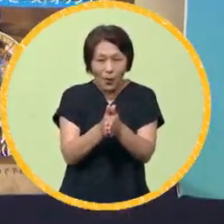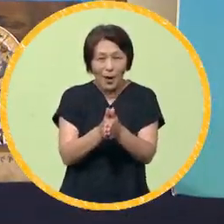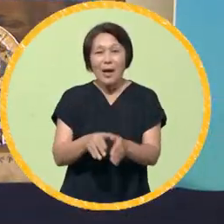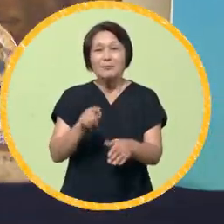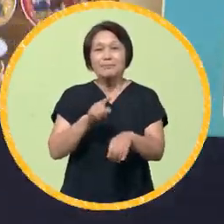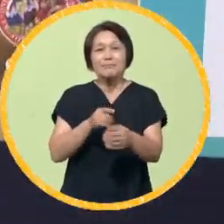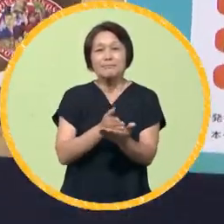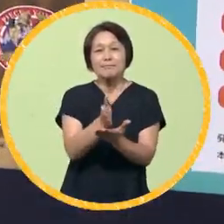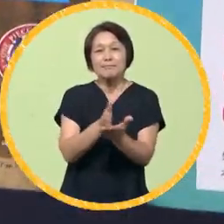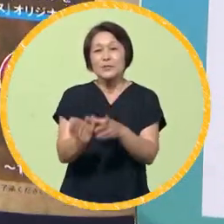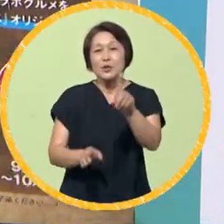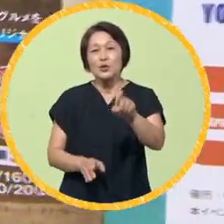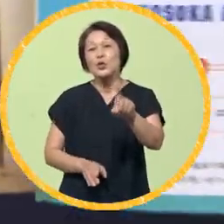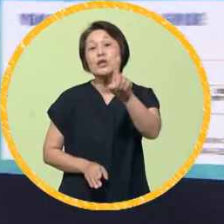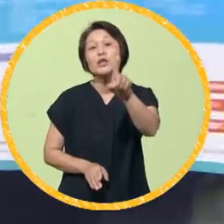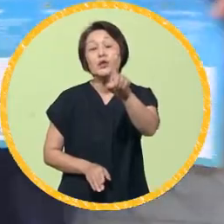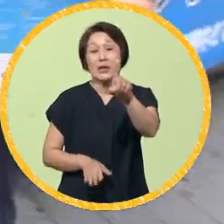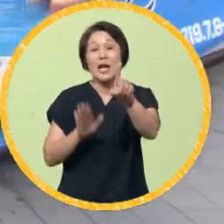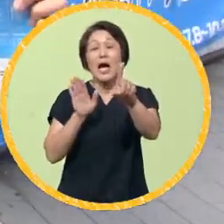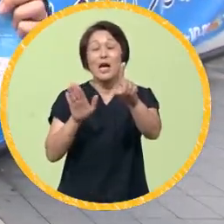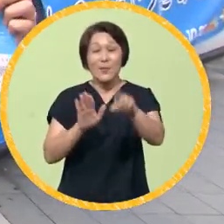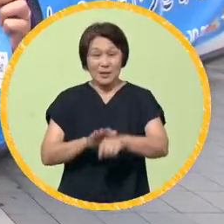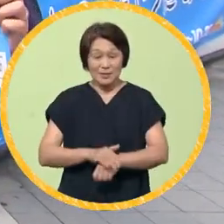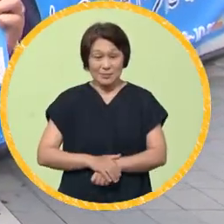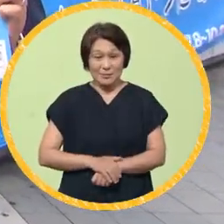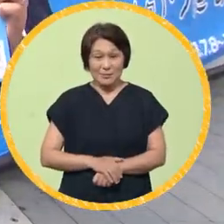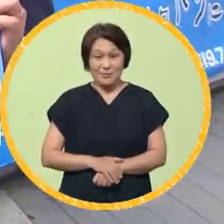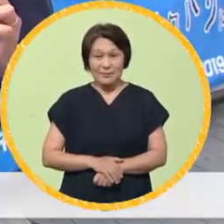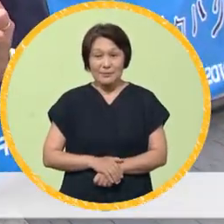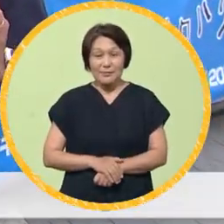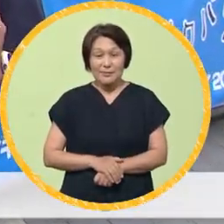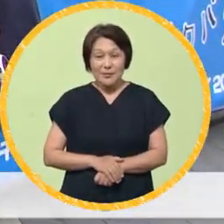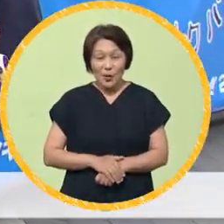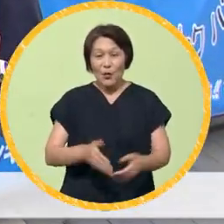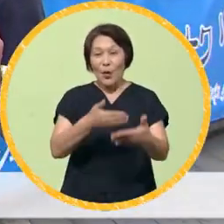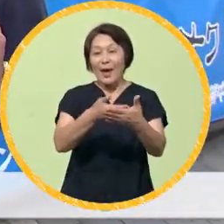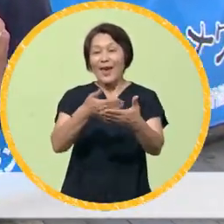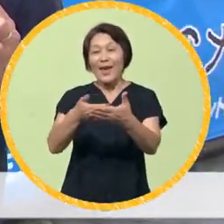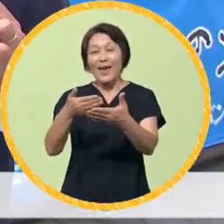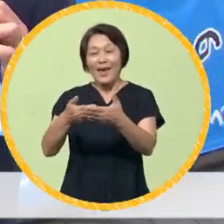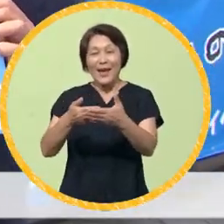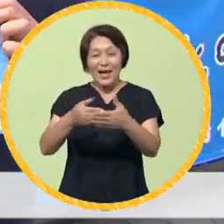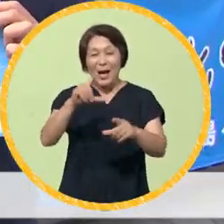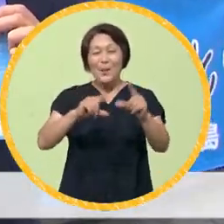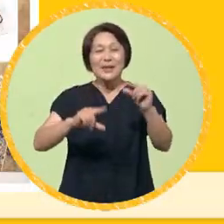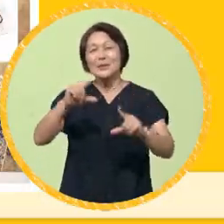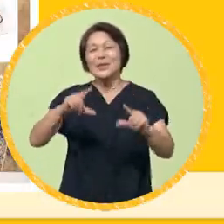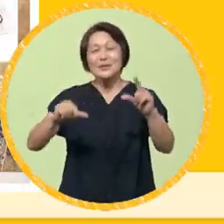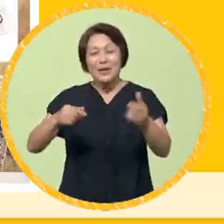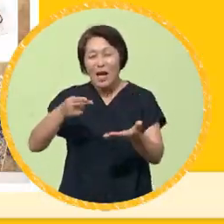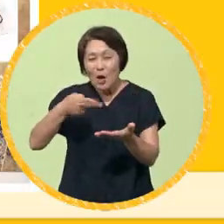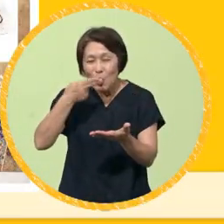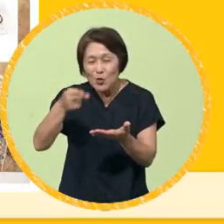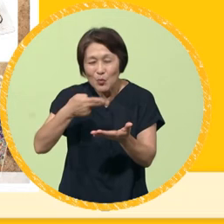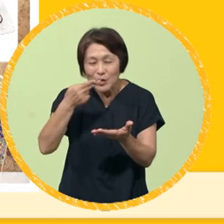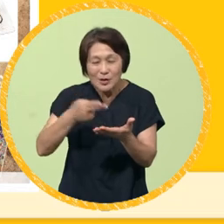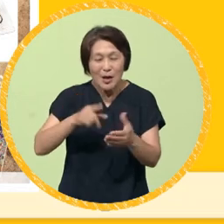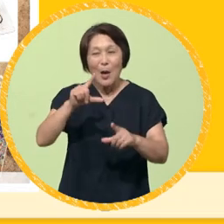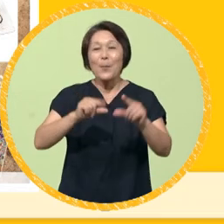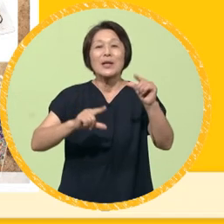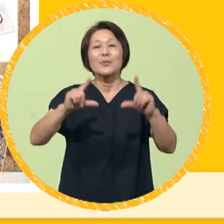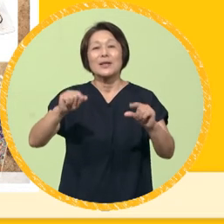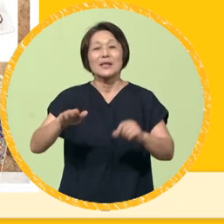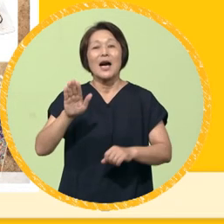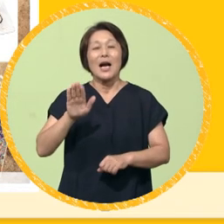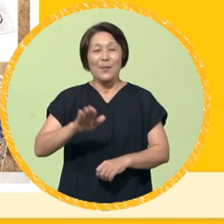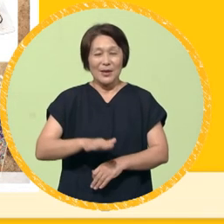。 すごい、はい、種類豊富ですね。 そうなんですよ、 あのまたこのキャラクターごとに、 はい、 メニューが違うんですか？ コンセプトというか、 はい、あ のモチーフに